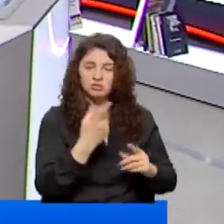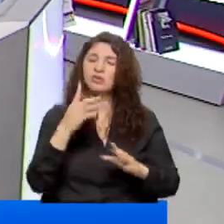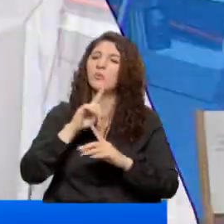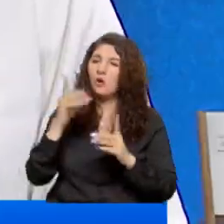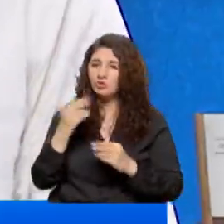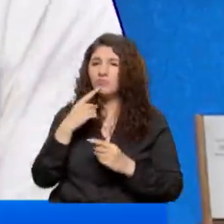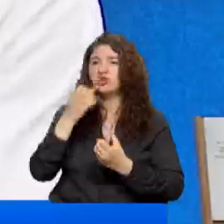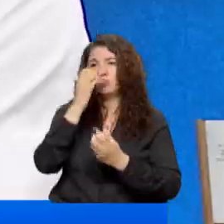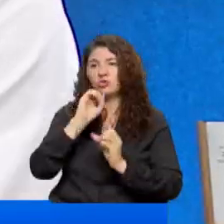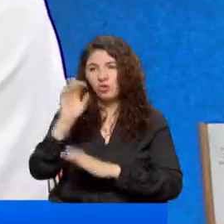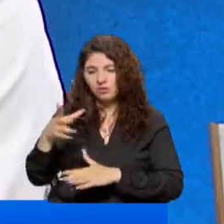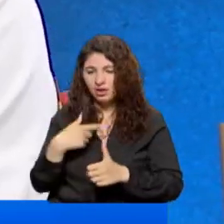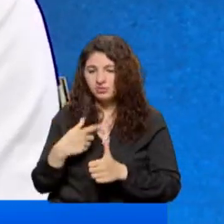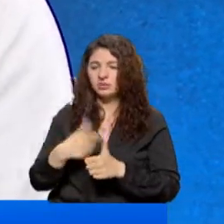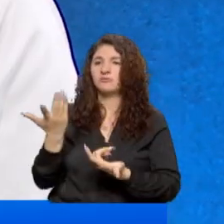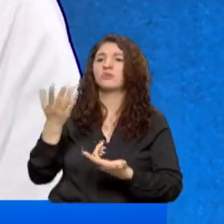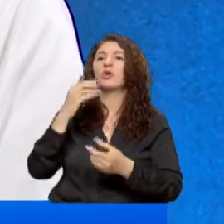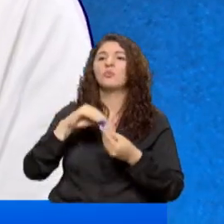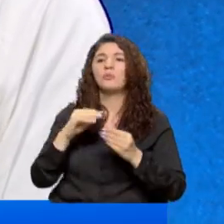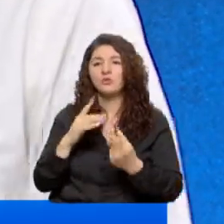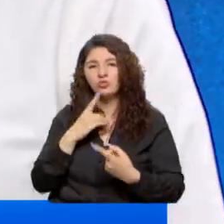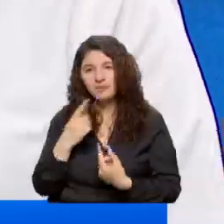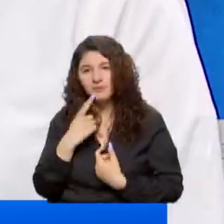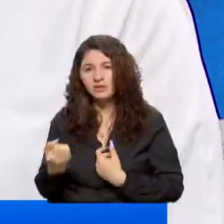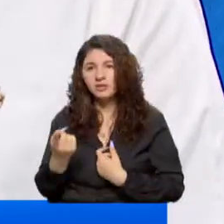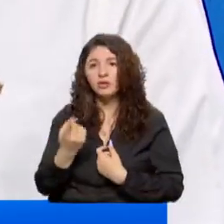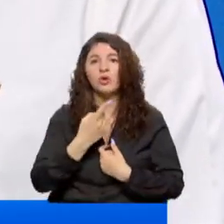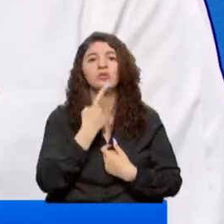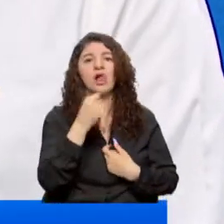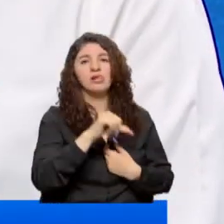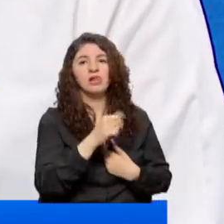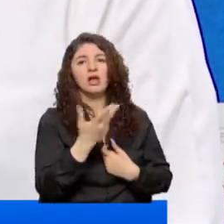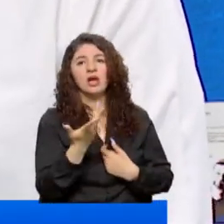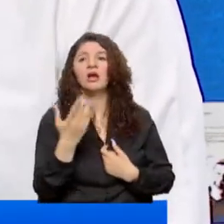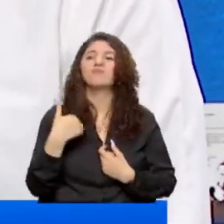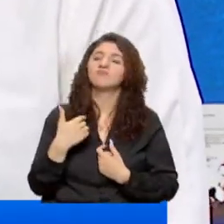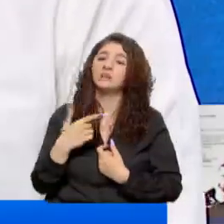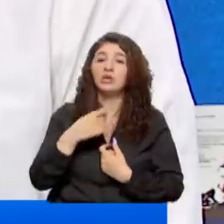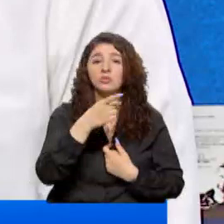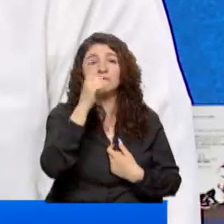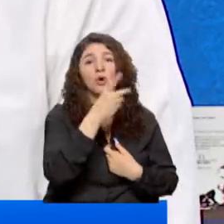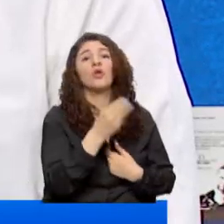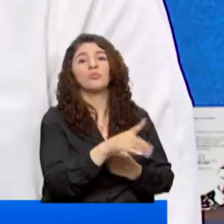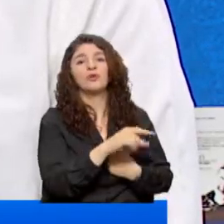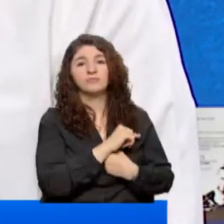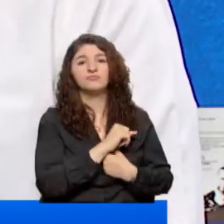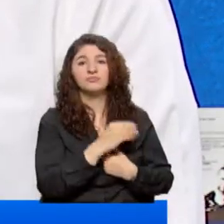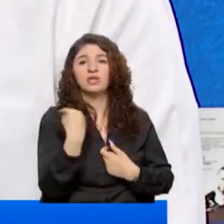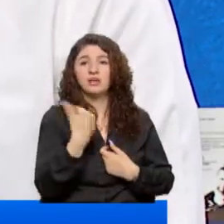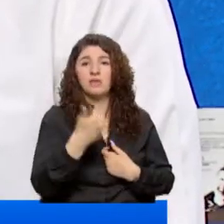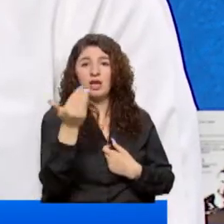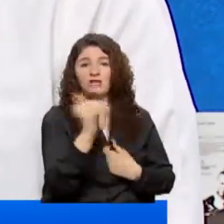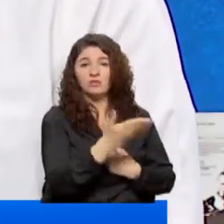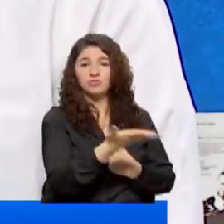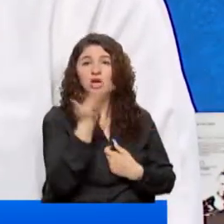demek için çiçeğimizi gönderdik soruları soruları konuşalım dedim yok bundan olmuyor yeni